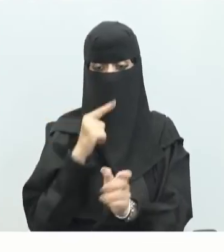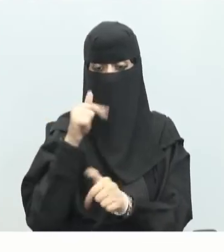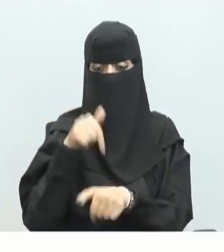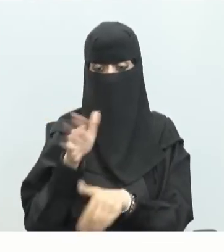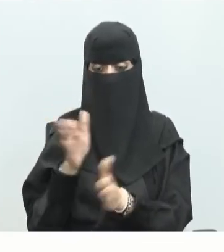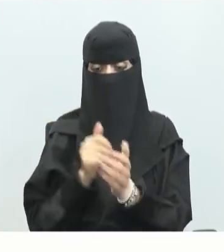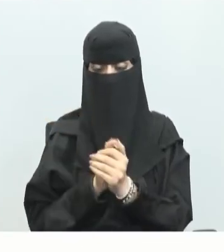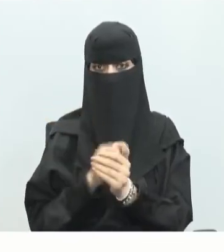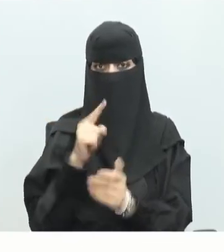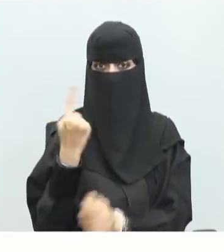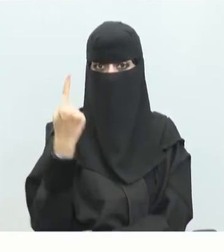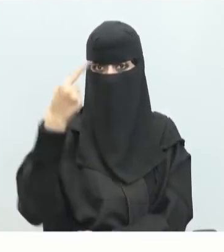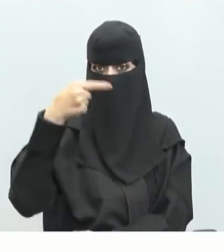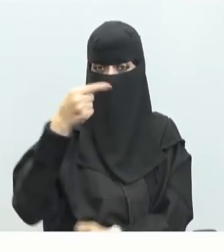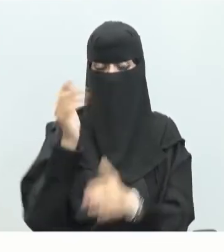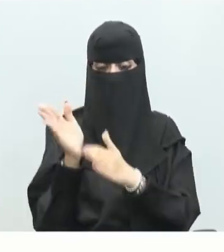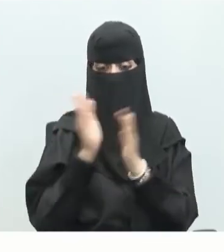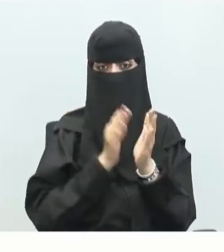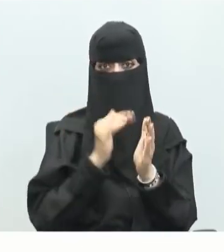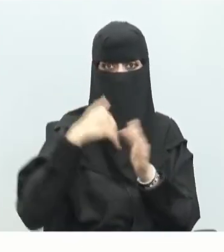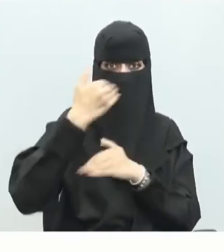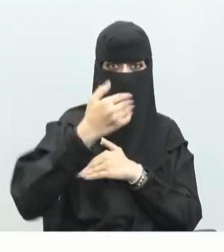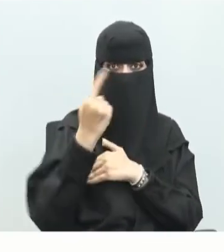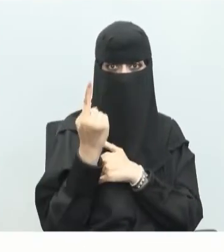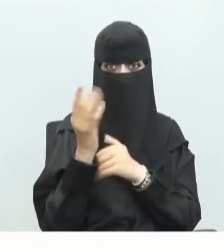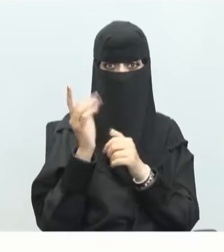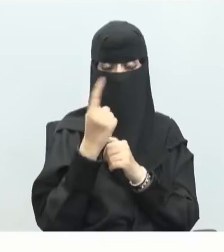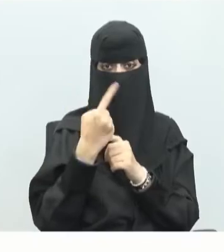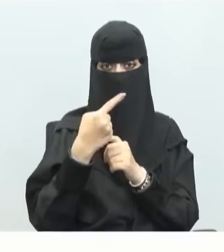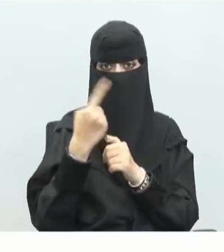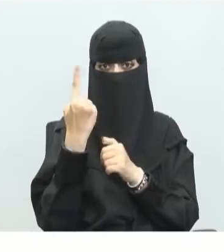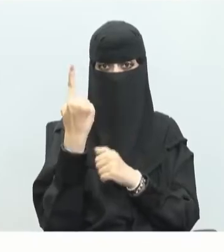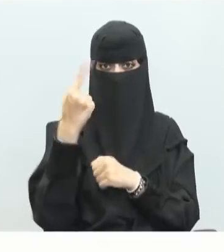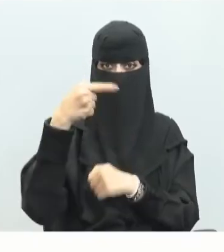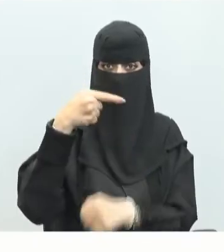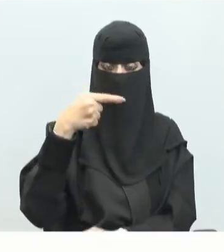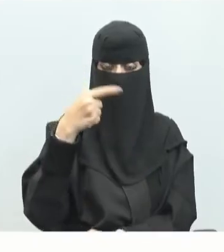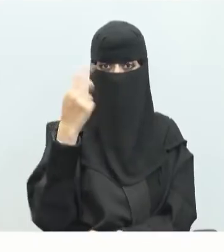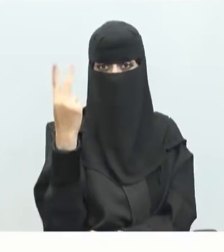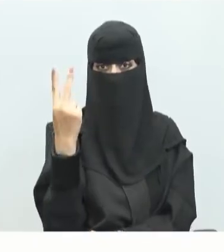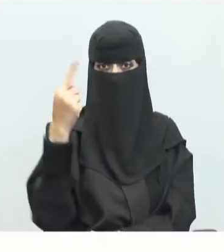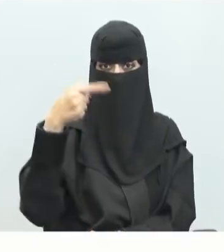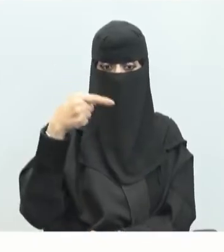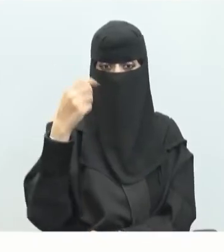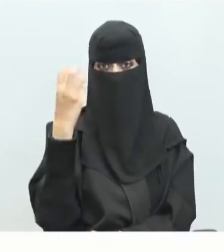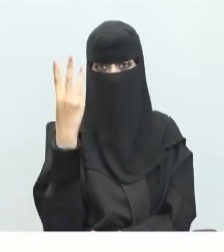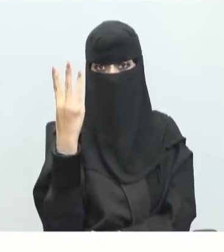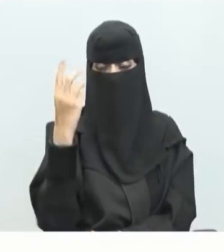هنا عشره ماذا يعني العشره مع بعض 11 12